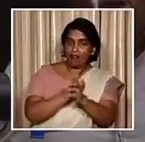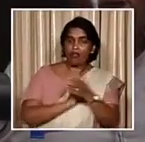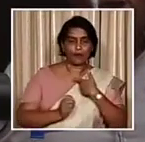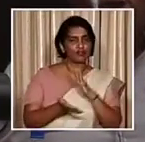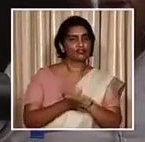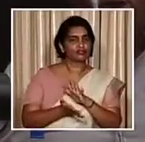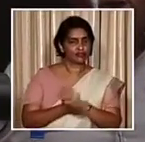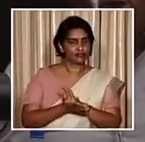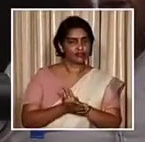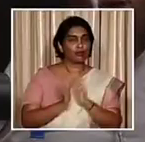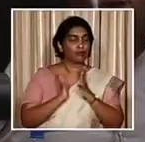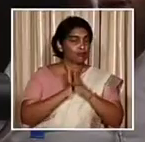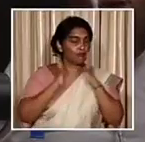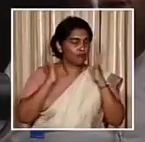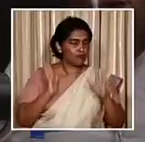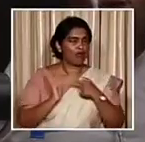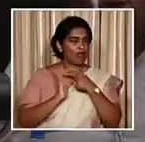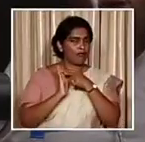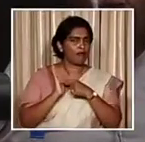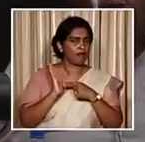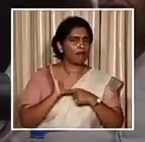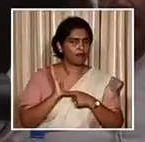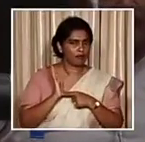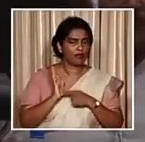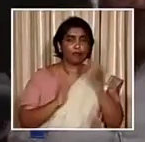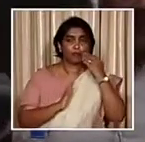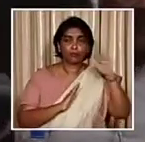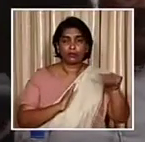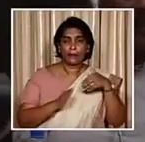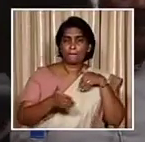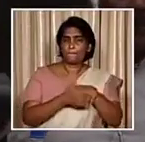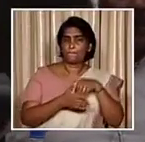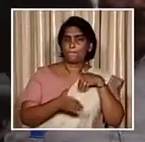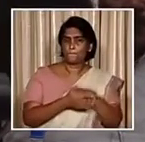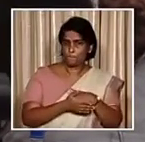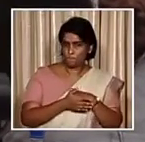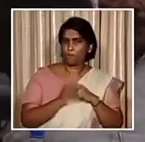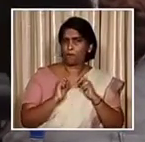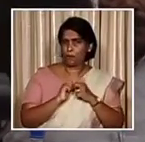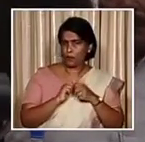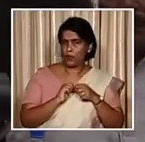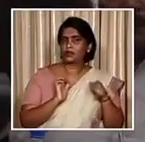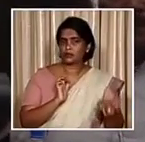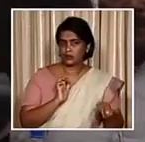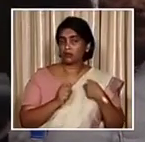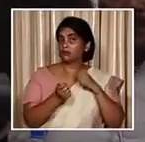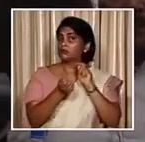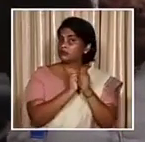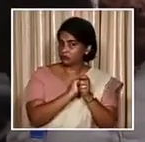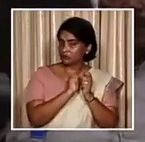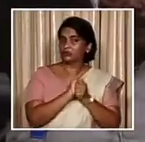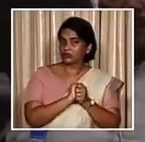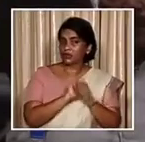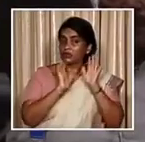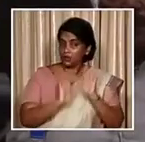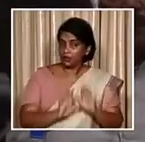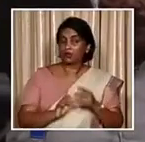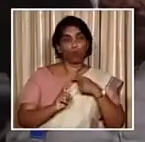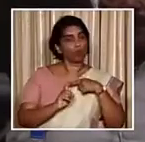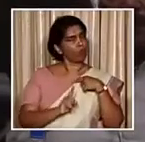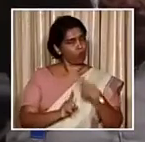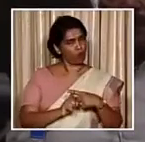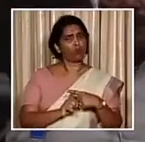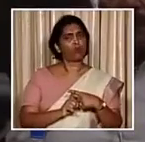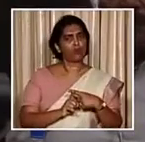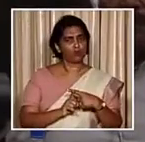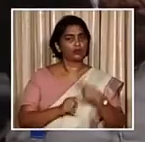මේකේ බොහෝ තැන් තියෙනවා සාමාන්‍ය ජනතාව පීඩාවට පත් වෙලා තියෙන අවස්ථා. ඒවා අපි වෙනස් කර ගන්න ඕනේ. ඒ නිසා අපි ධනාත්මකව